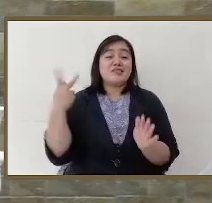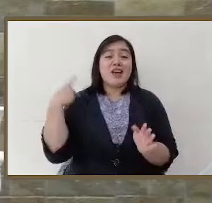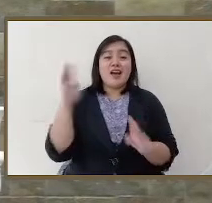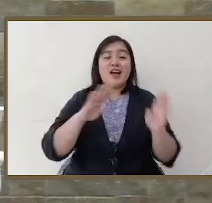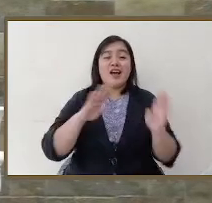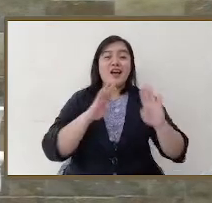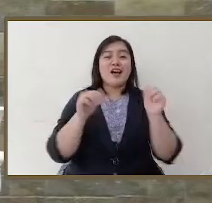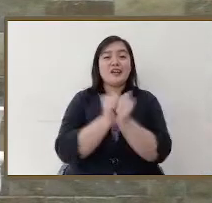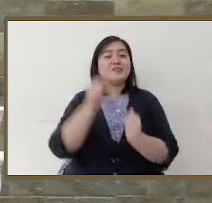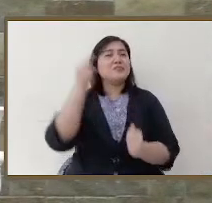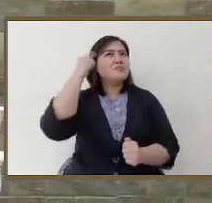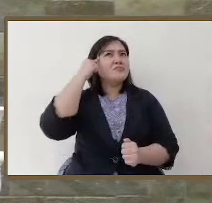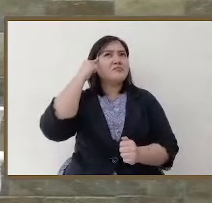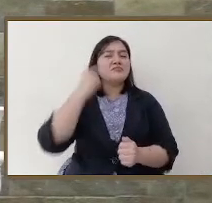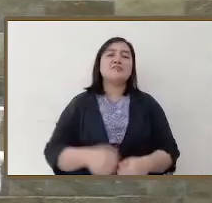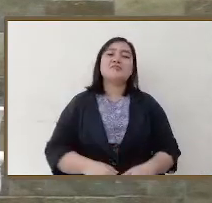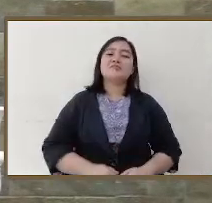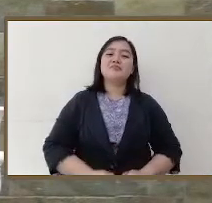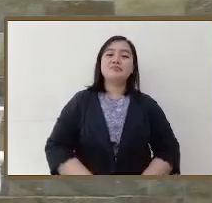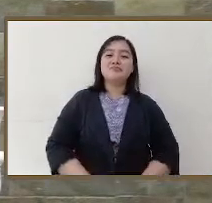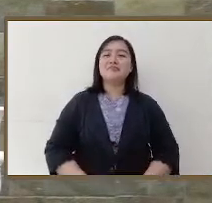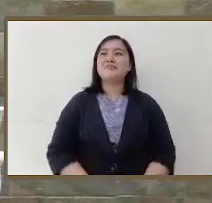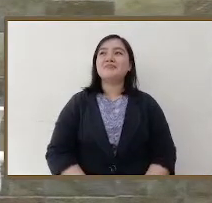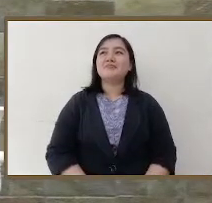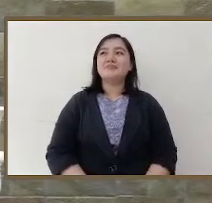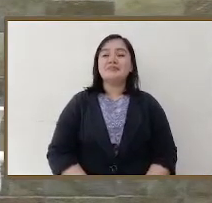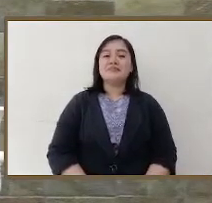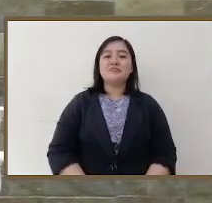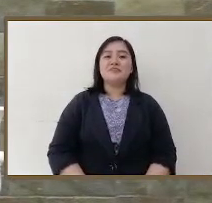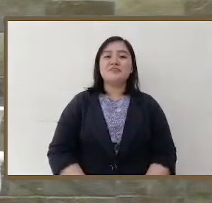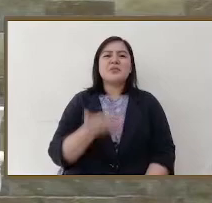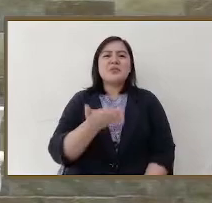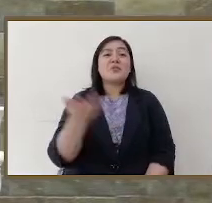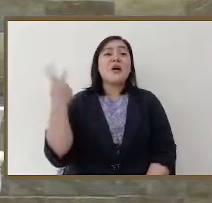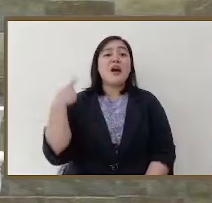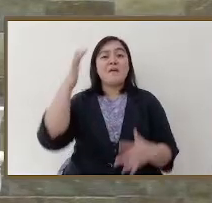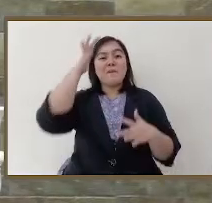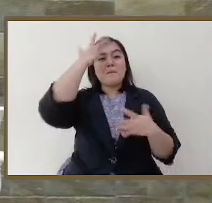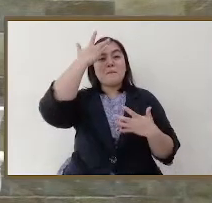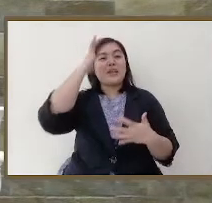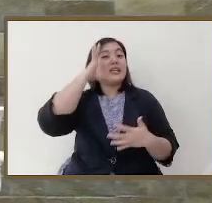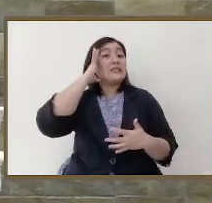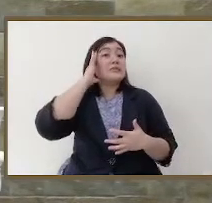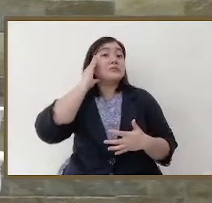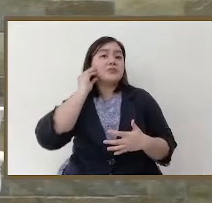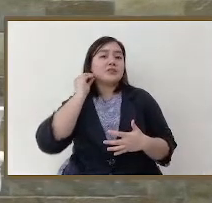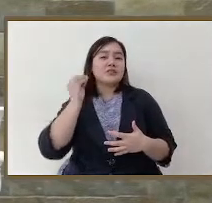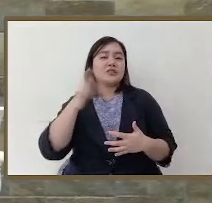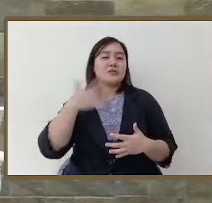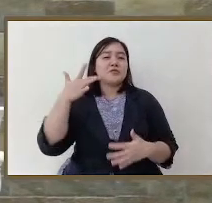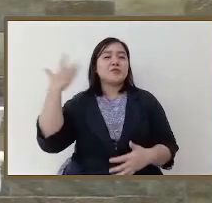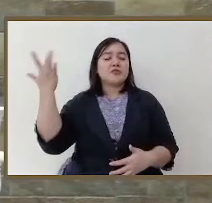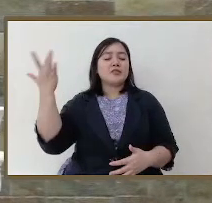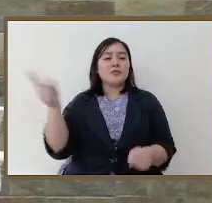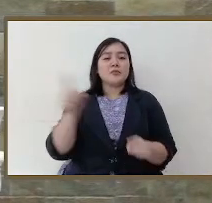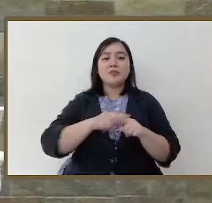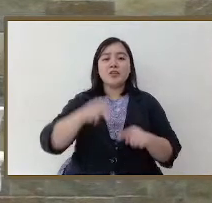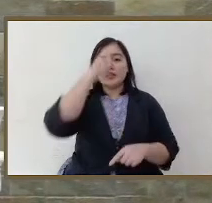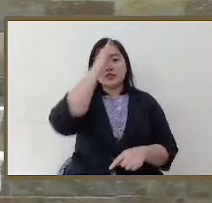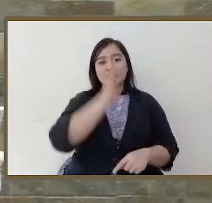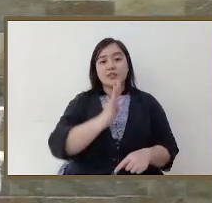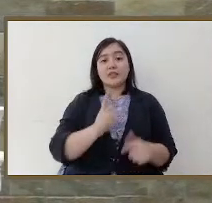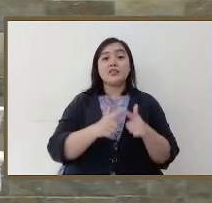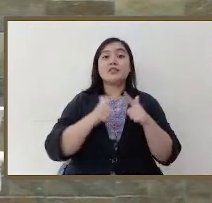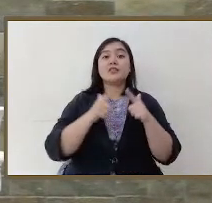mamalayan, kapatid. Meron ka nang nararamdaman na hindi mo naman dapat maramdaman. You see? Pero napakabuti ng Panginoon sa atin, kapatid. Yung